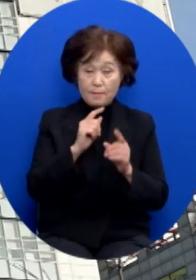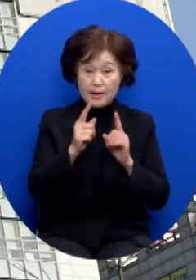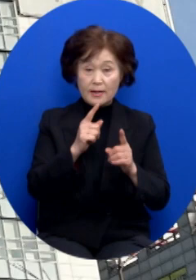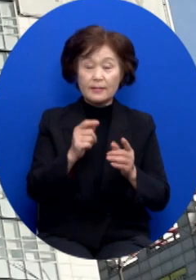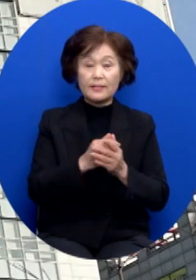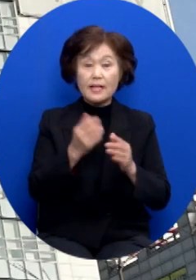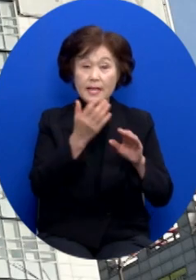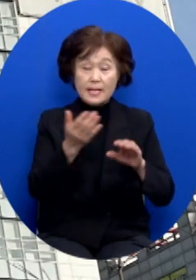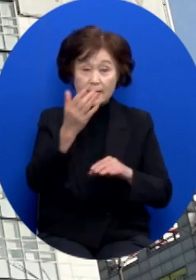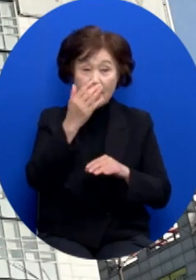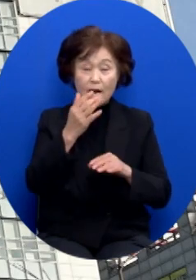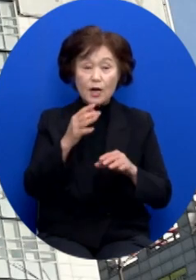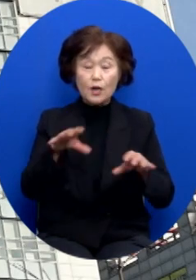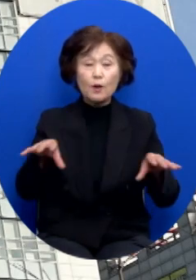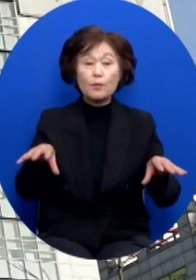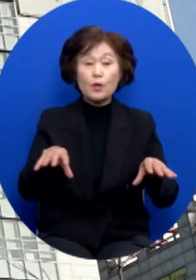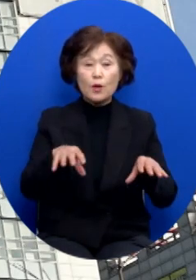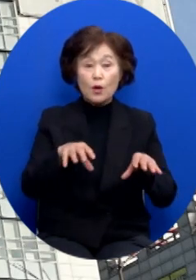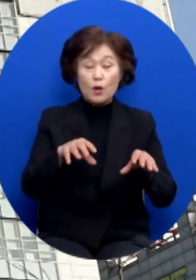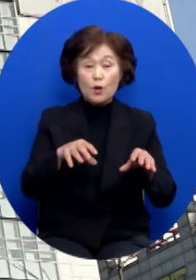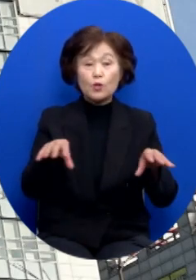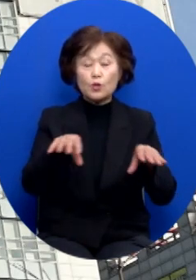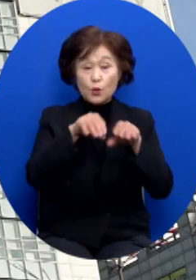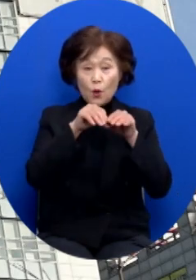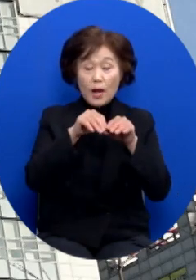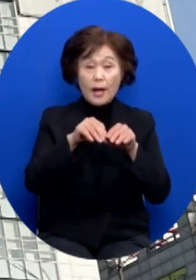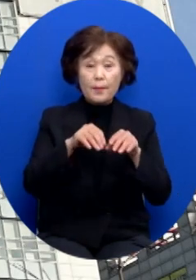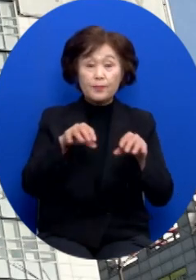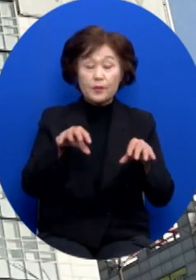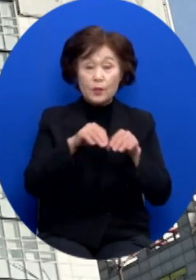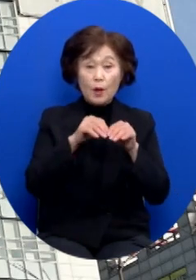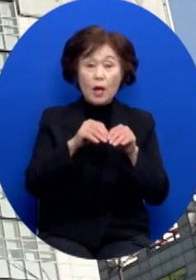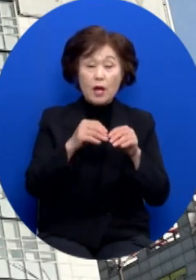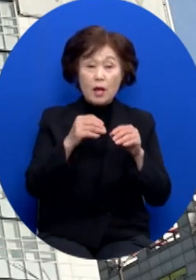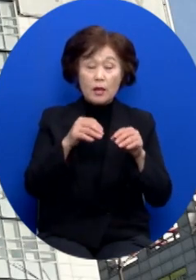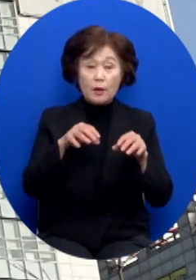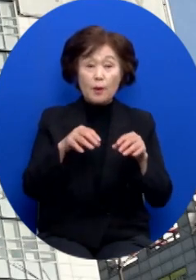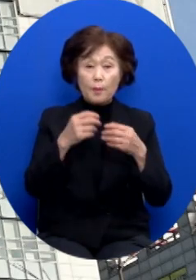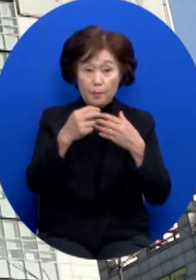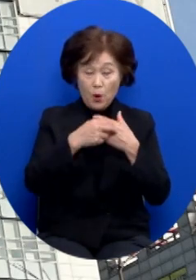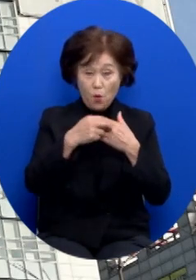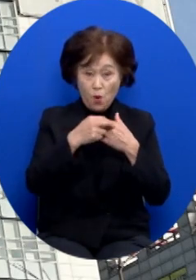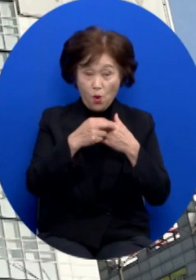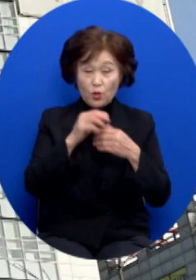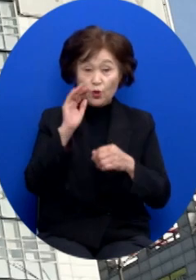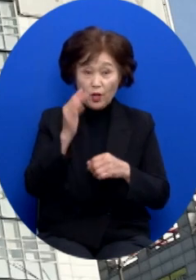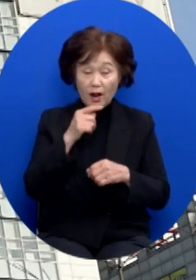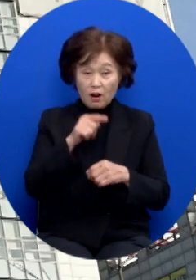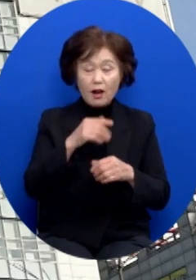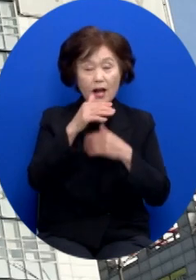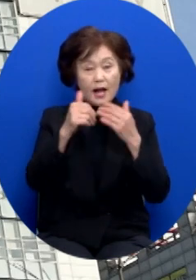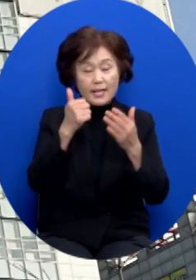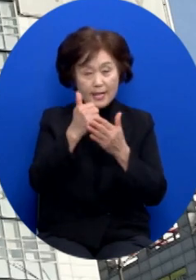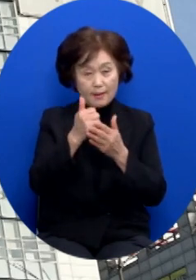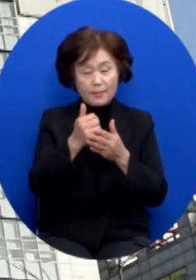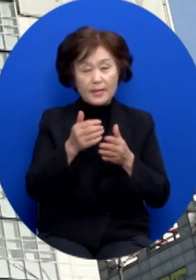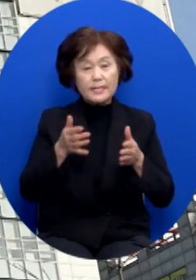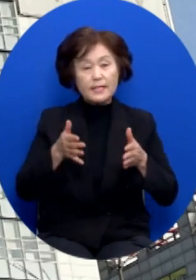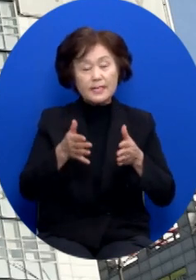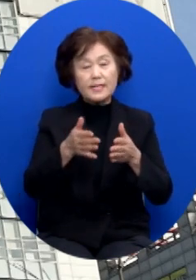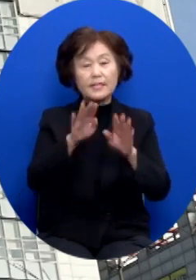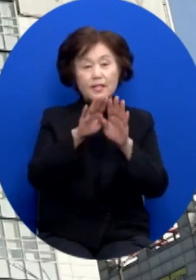상급 종합병원으로 올라가서 우리의 사명과 비전을 잘하라고 하나님께서 길을 열어주신 것이라고 소감을